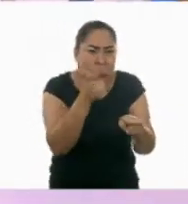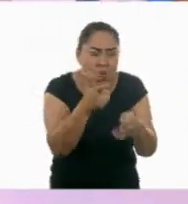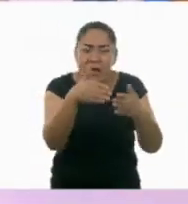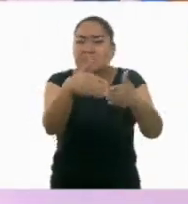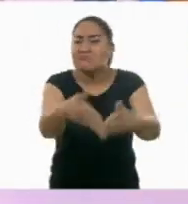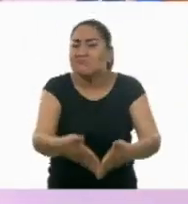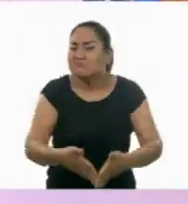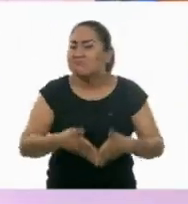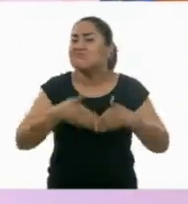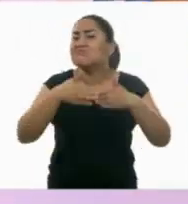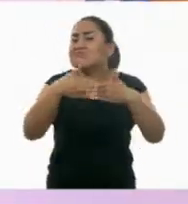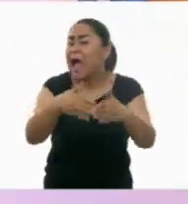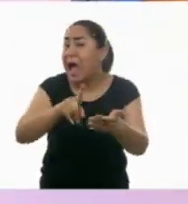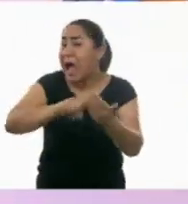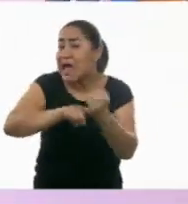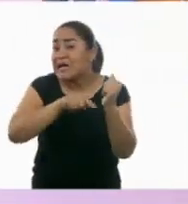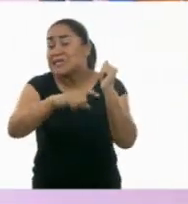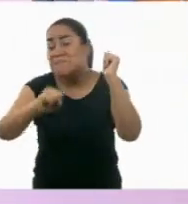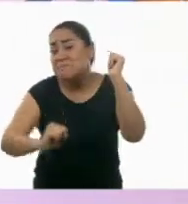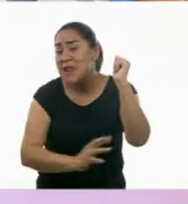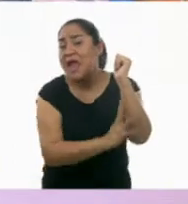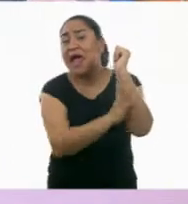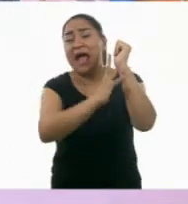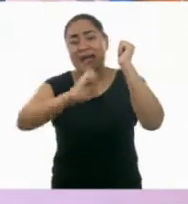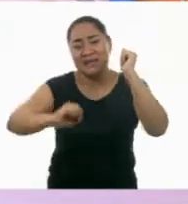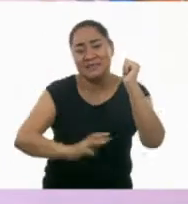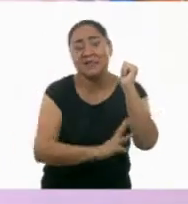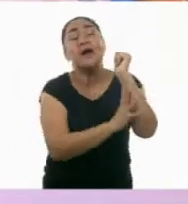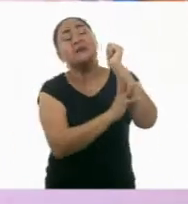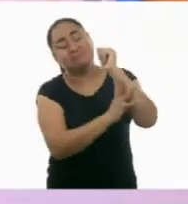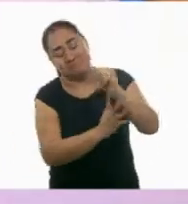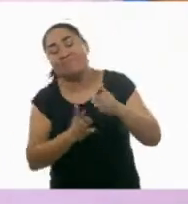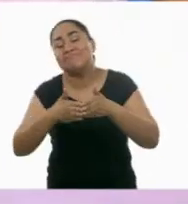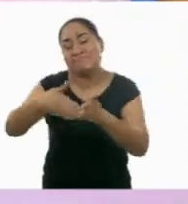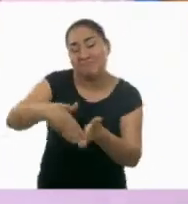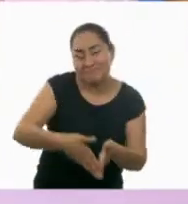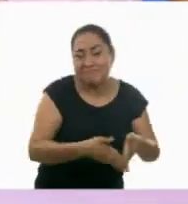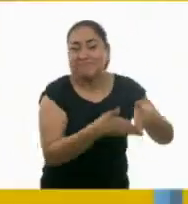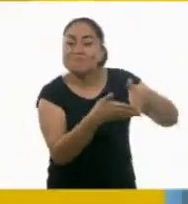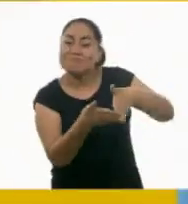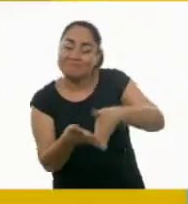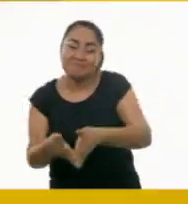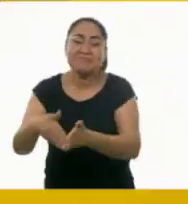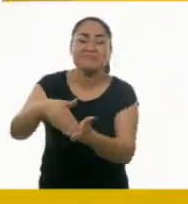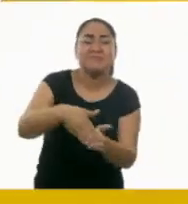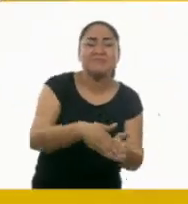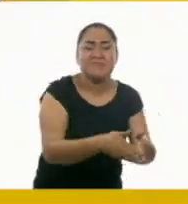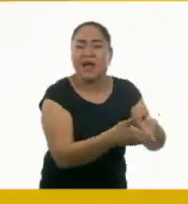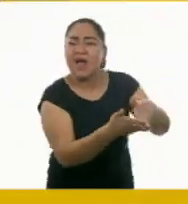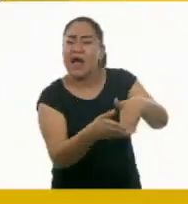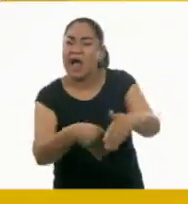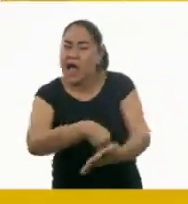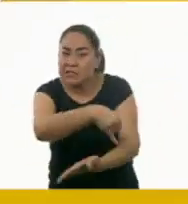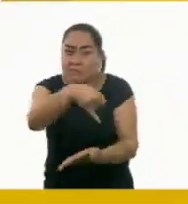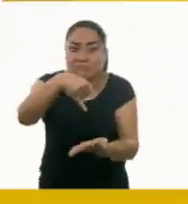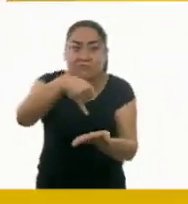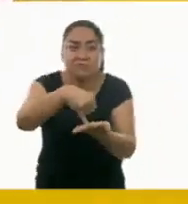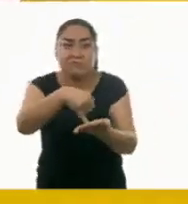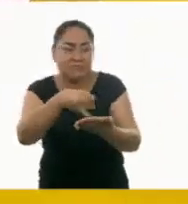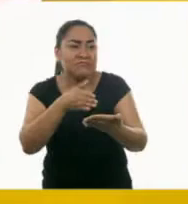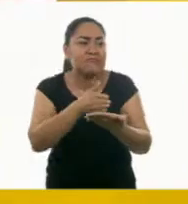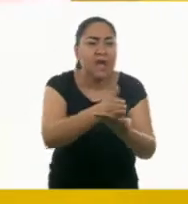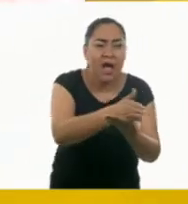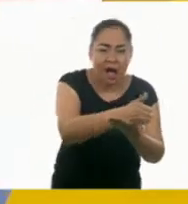una barca en la playa. Fui navegando bodón, bodón, y a una isla llegué